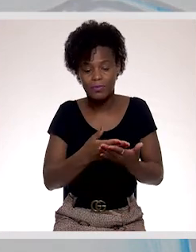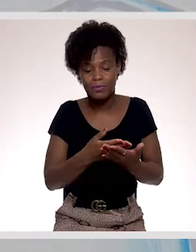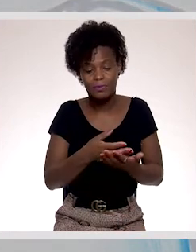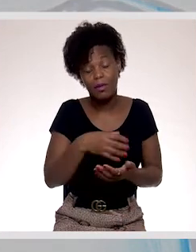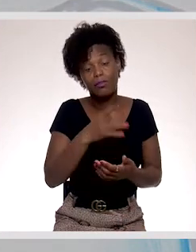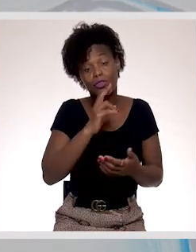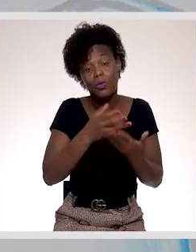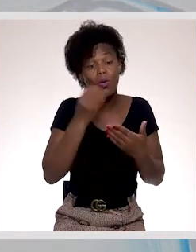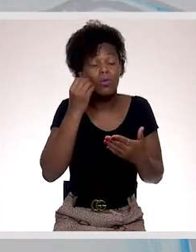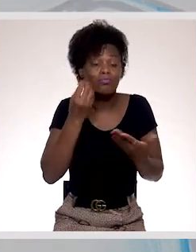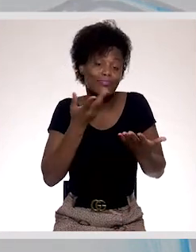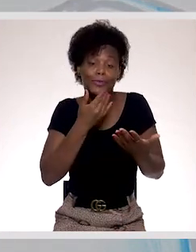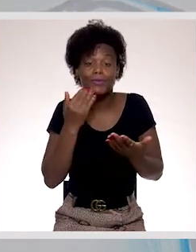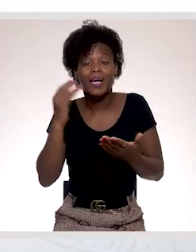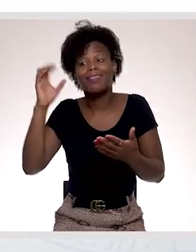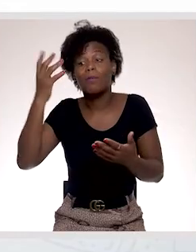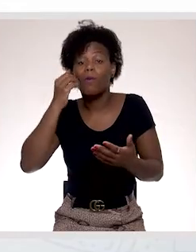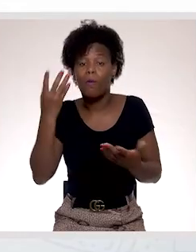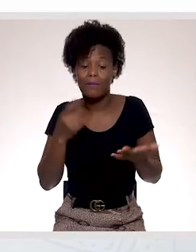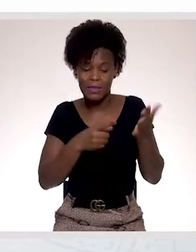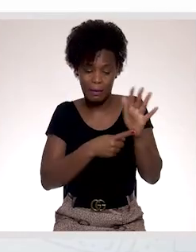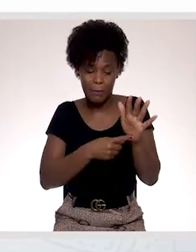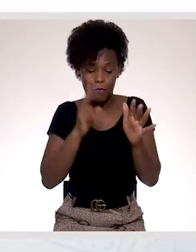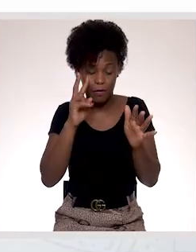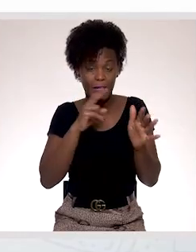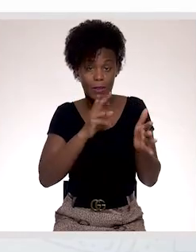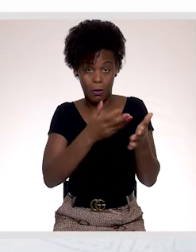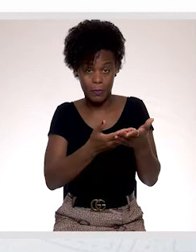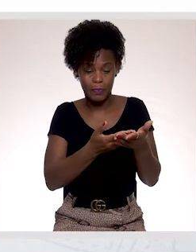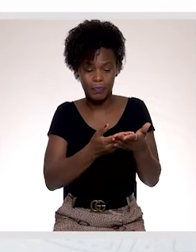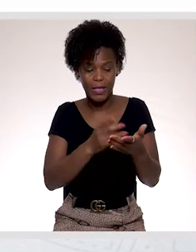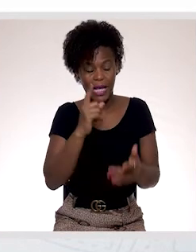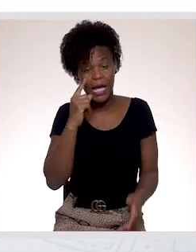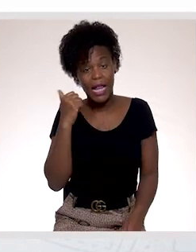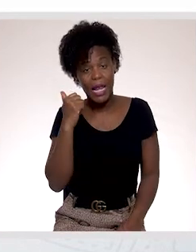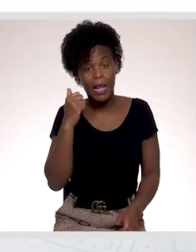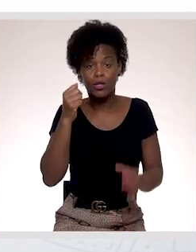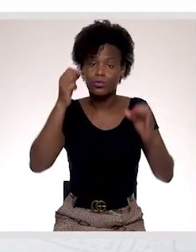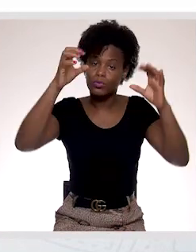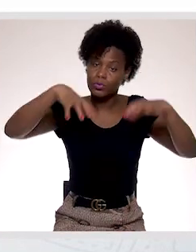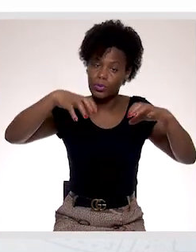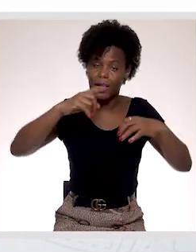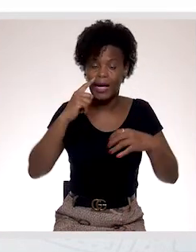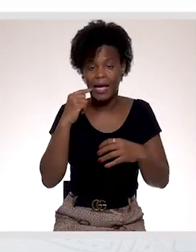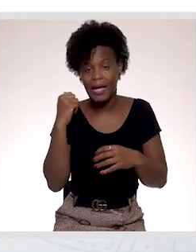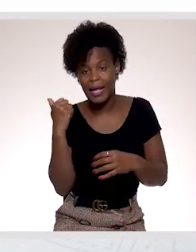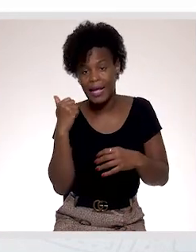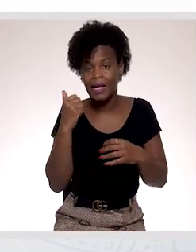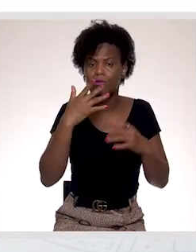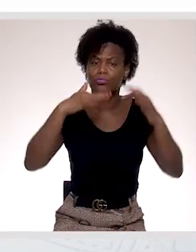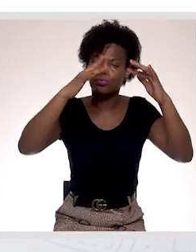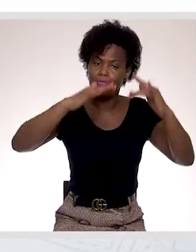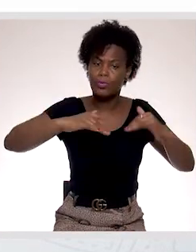temps qu'il fait, n'est-ce pas? Exemple, il pleut, il neige, il